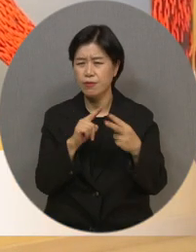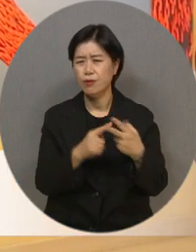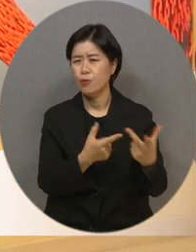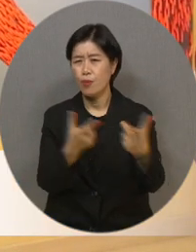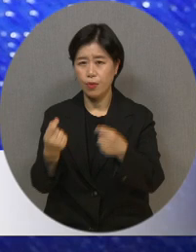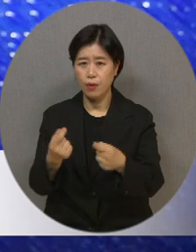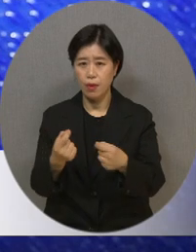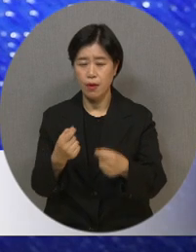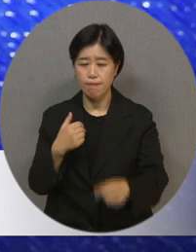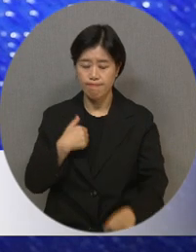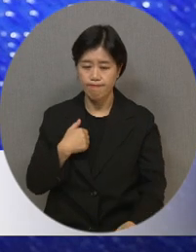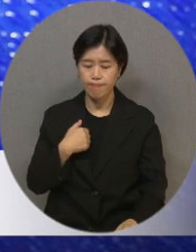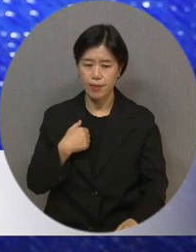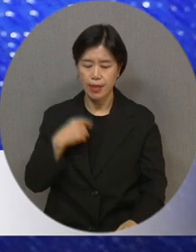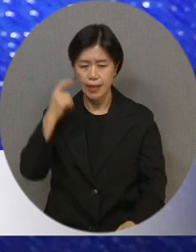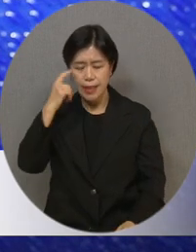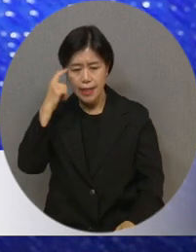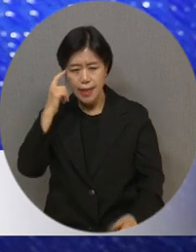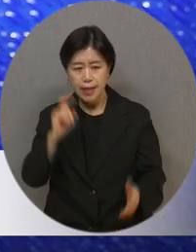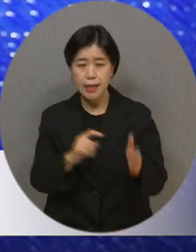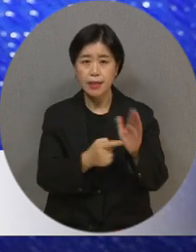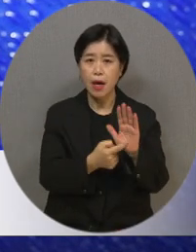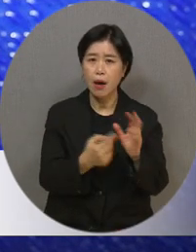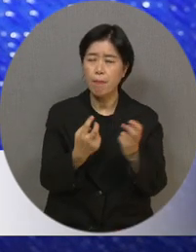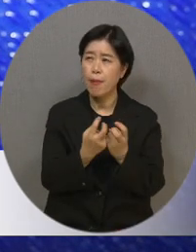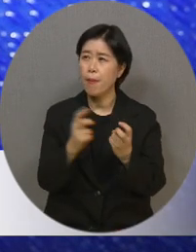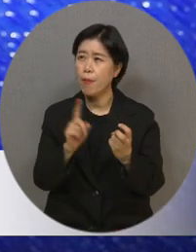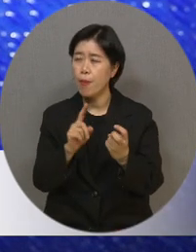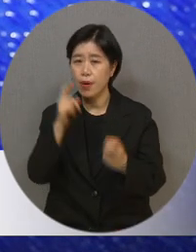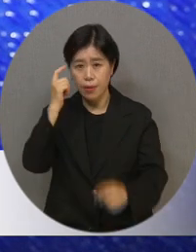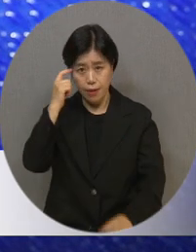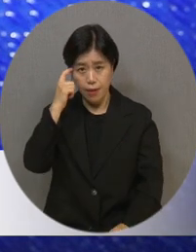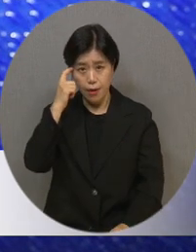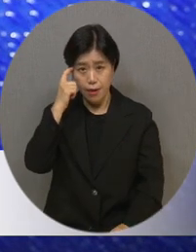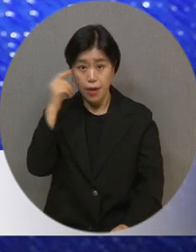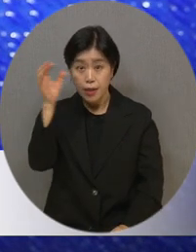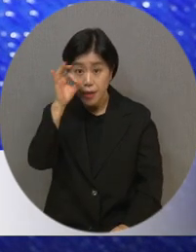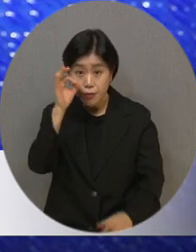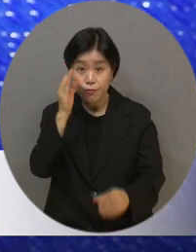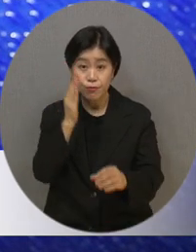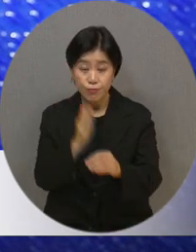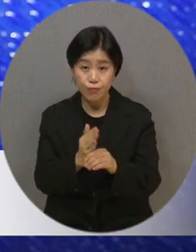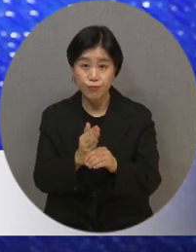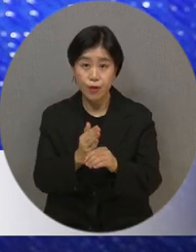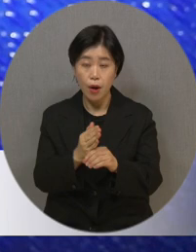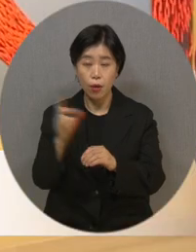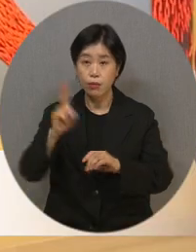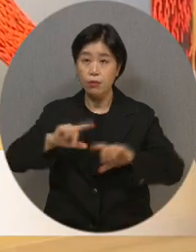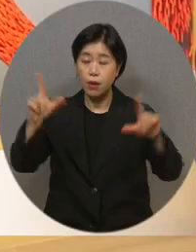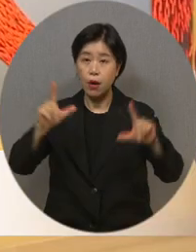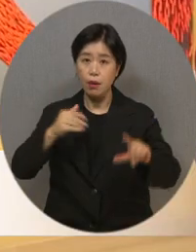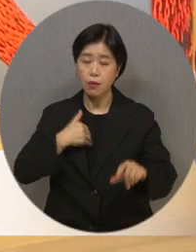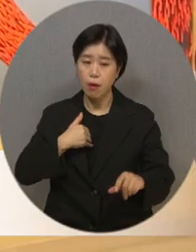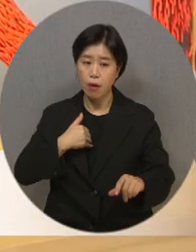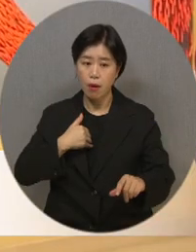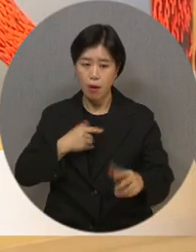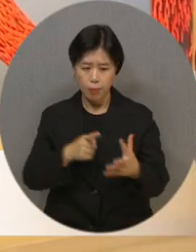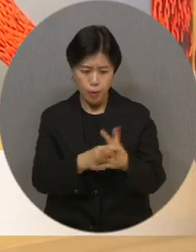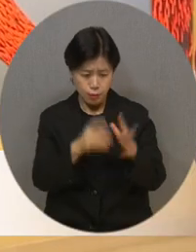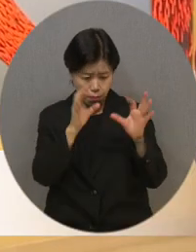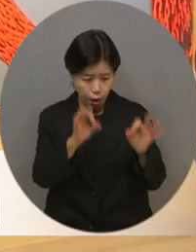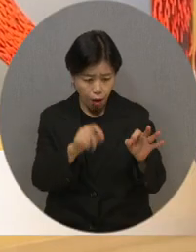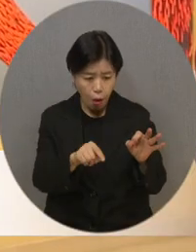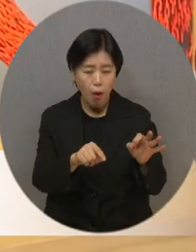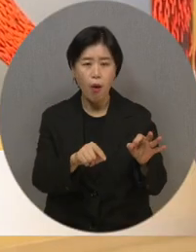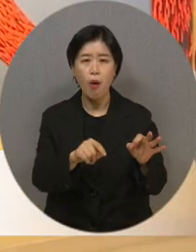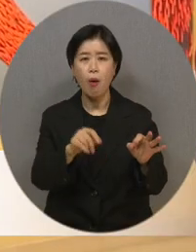있는데 어느 날 갑자기 멸치가 내가 생각하는 찾고자 하는 멸치의 소재가 저